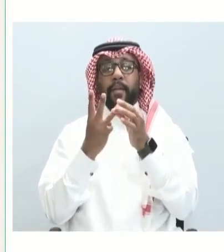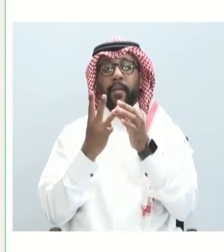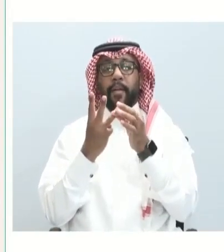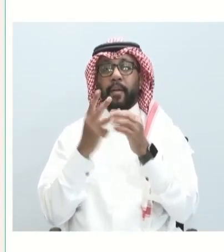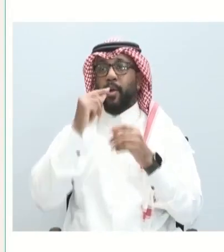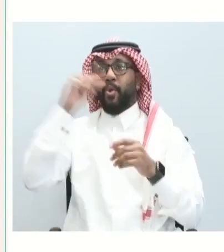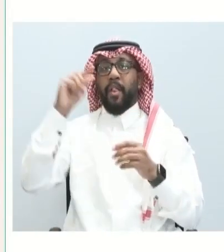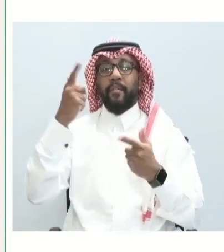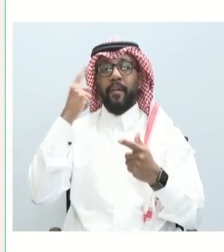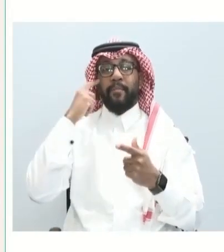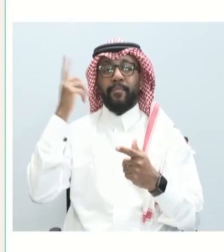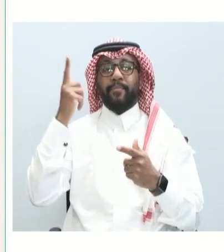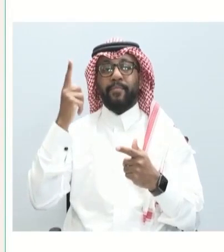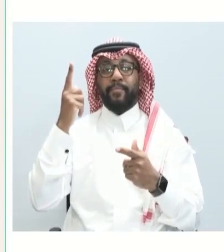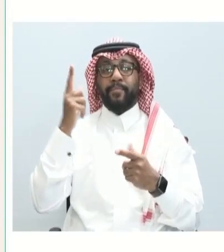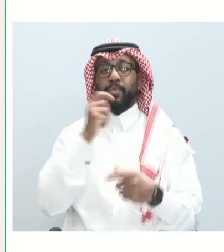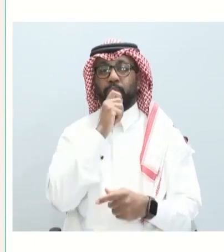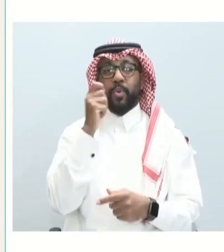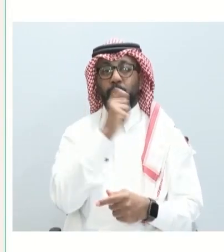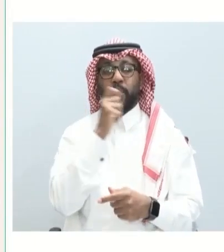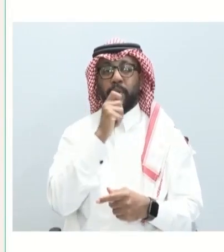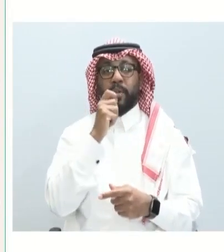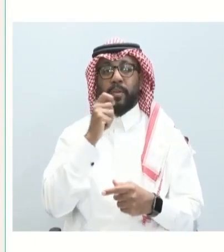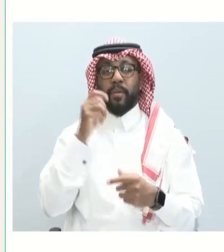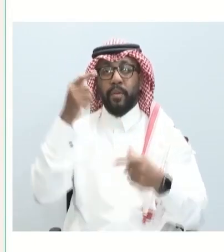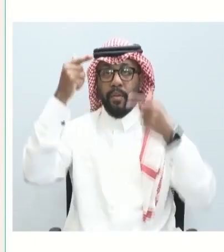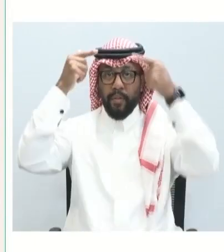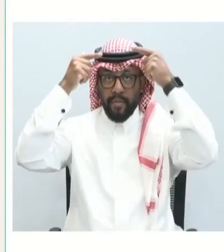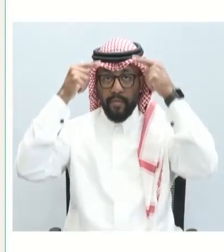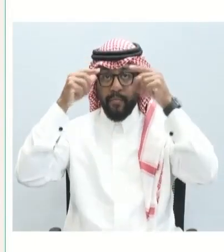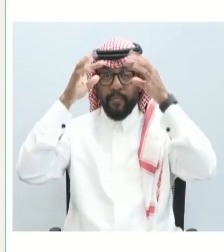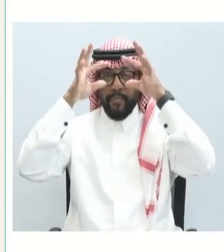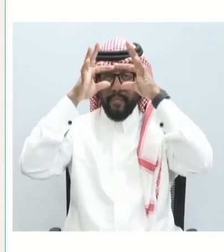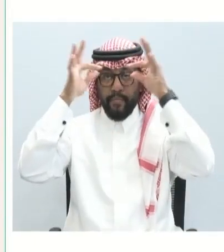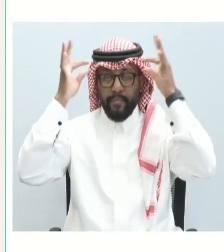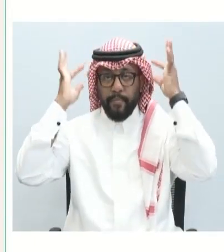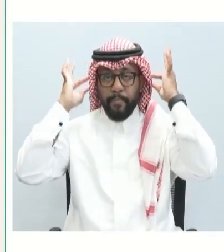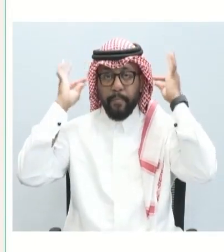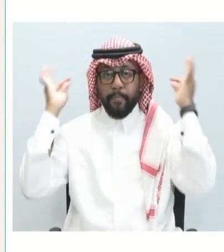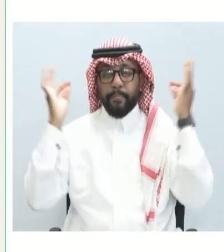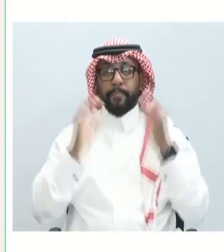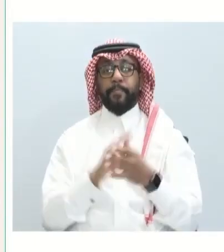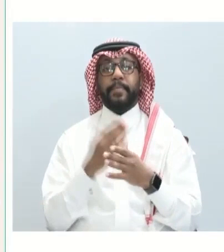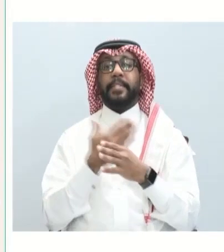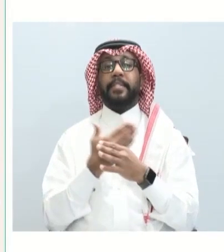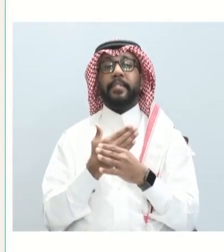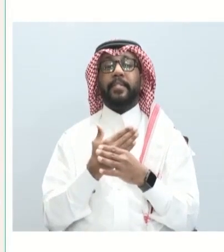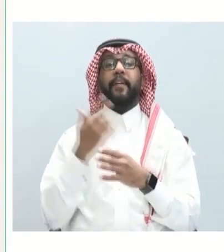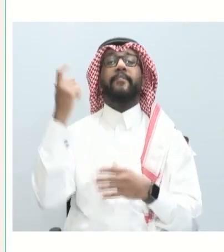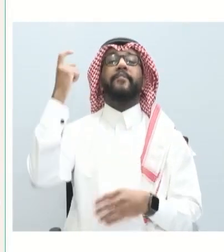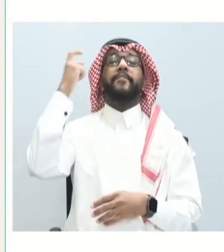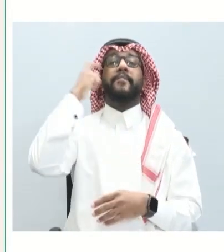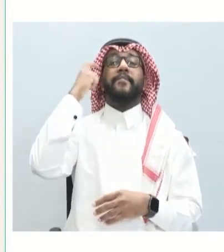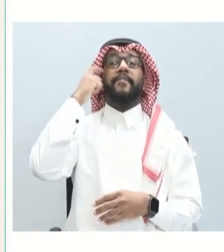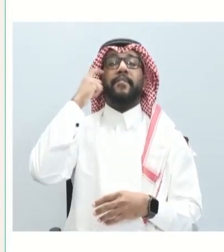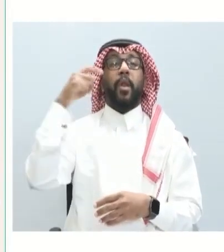صرخ طالبا من المذيع الا يزيل العصابه من على عينيه لانه تمكن